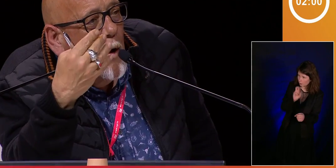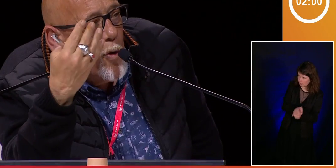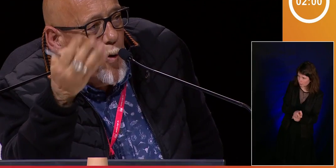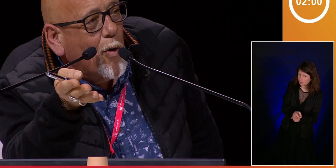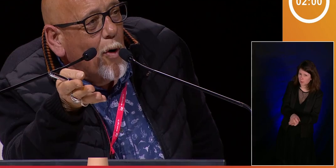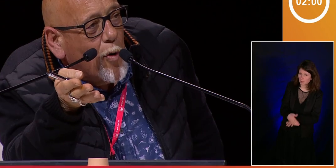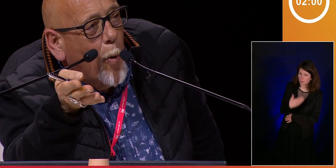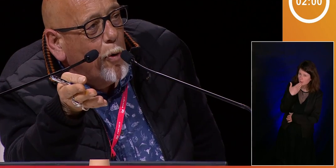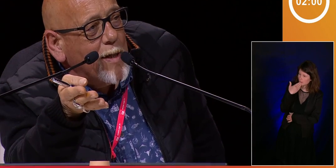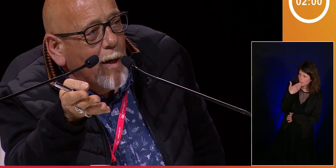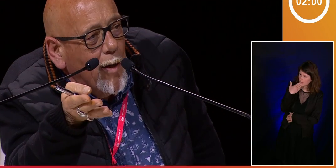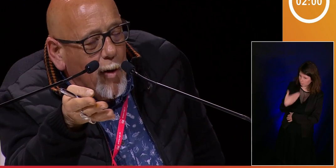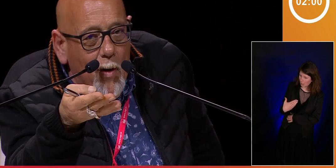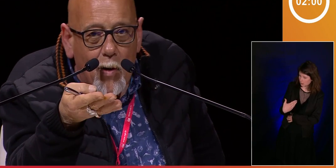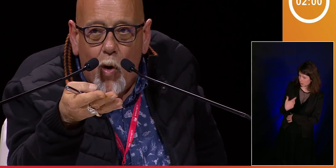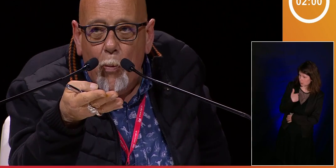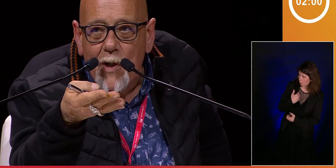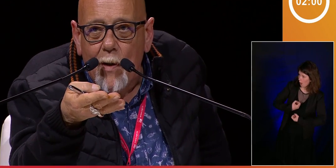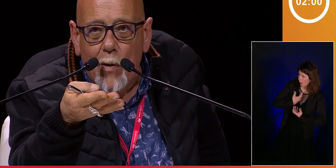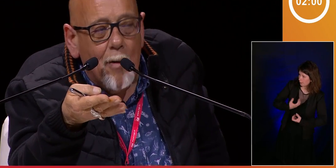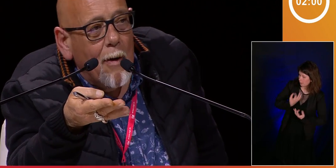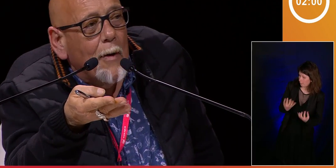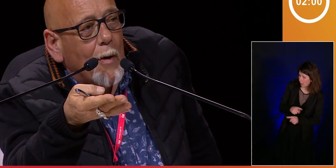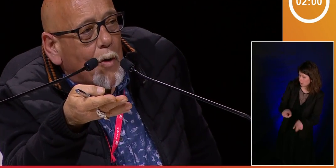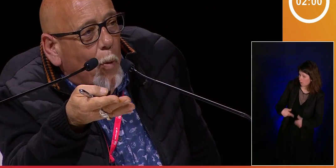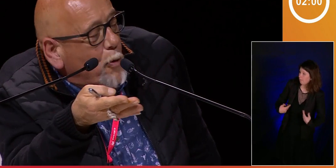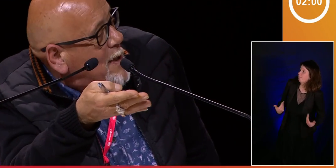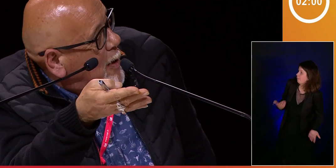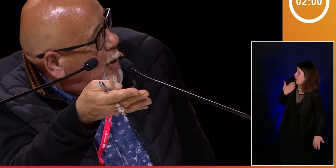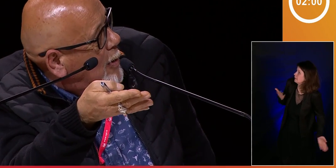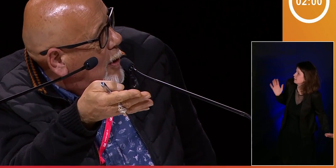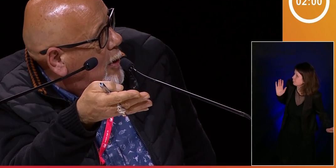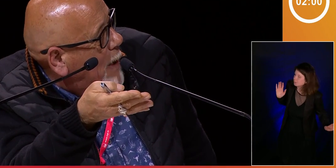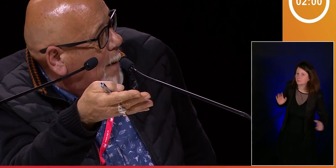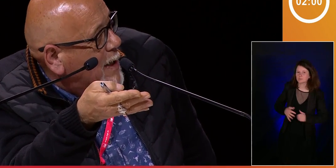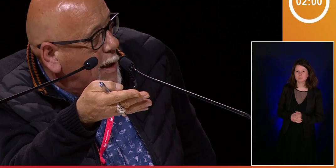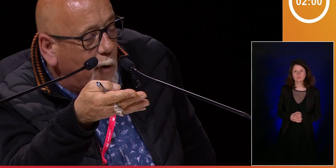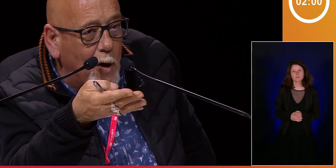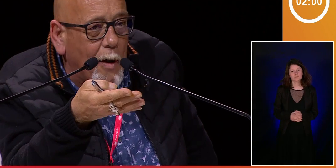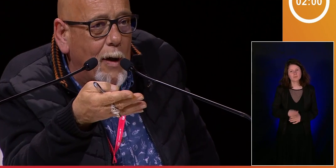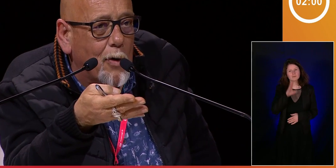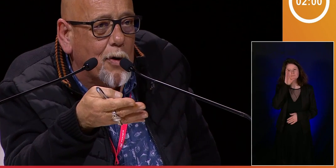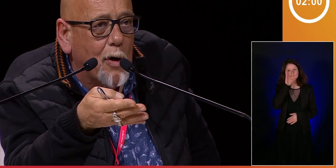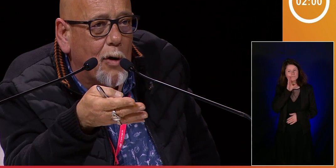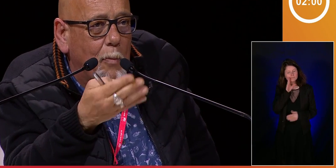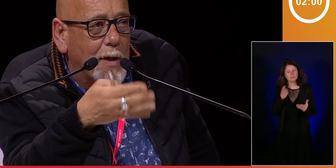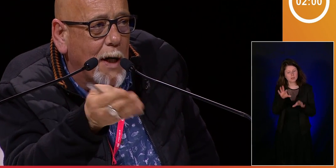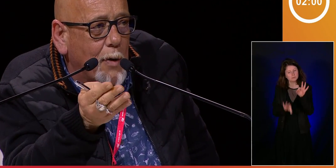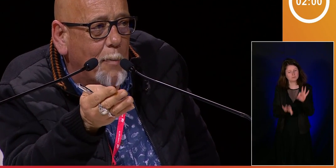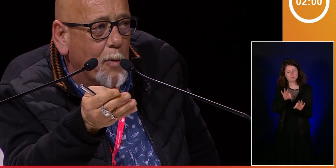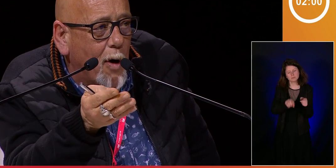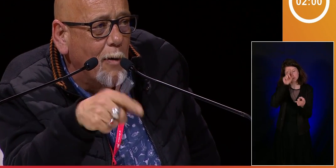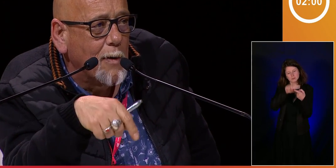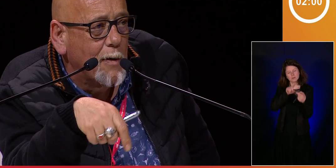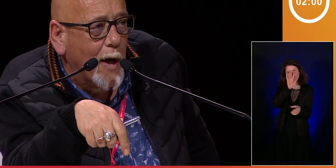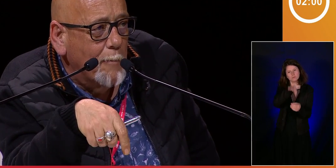vous remcie de pasavoir me laissé le temps de m'expliquer et de répondre au camarades beno qu'on puisse paramétrer le vote donc le maintien